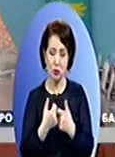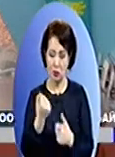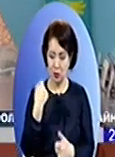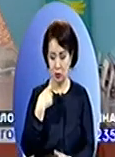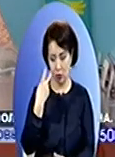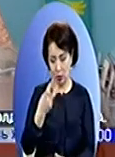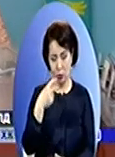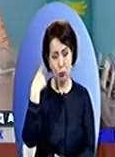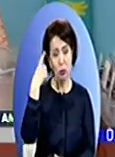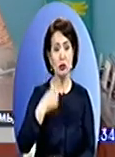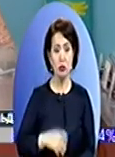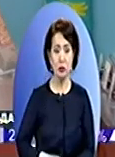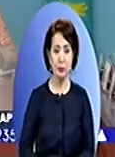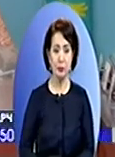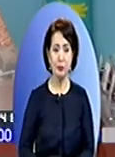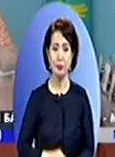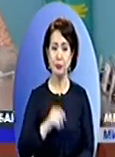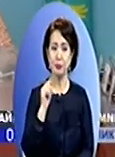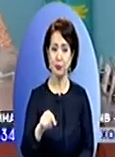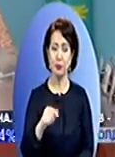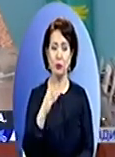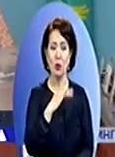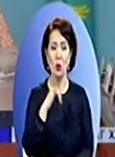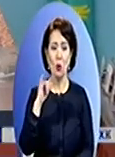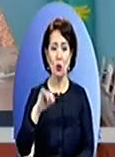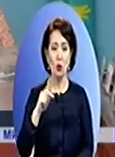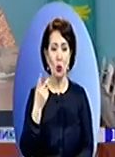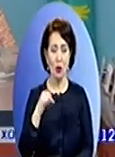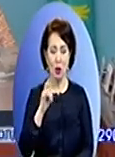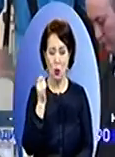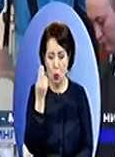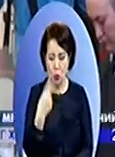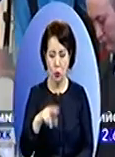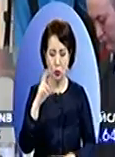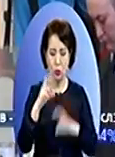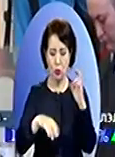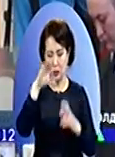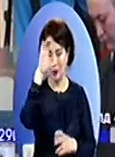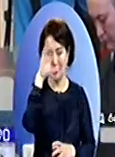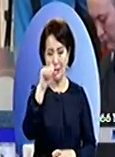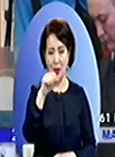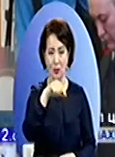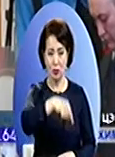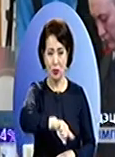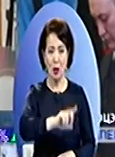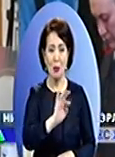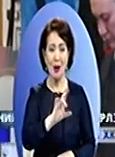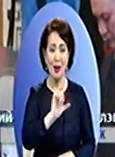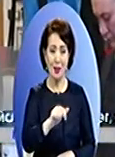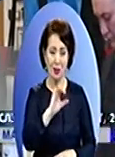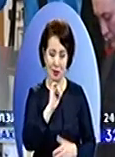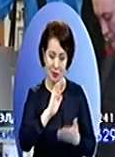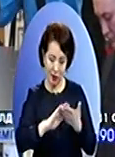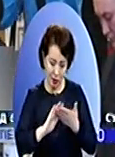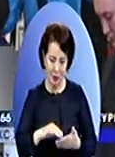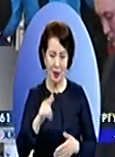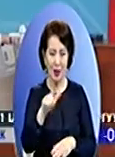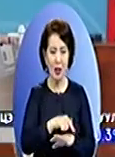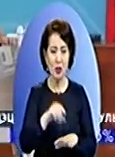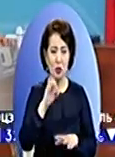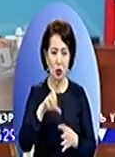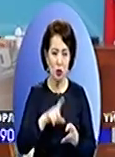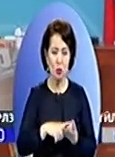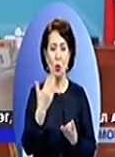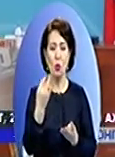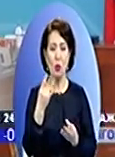байна. Мөн энэ үеэр уул уурхай хүнд үйлдвэрийн сайд тус улсын баялагын сангийн үйл ажиллагаатай танилцсан. Газрын тус ураан, байгалийн хийгээд